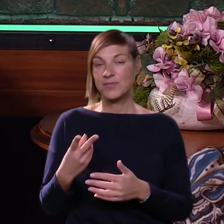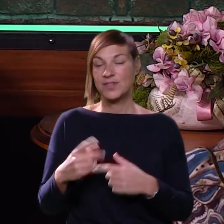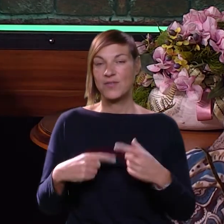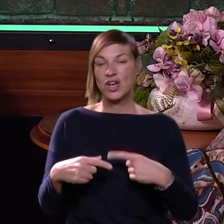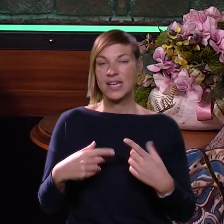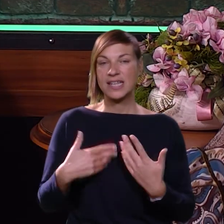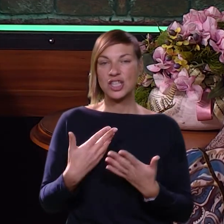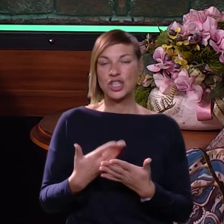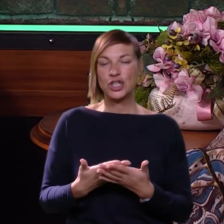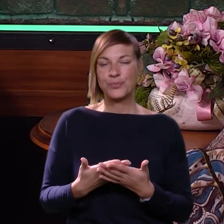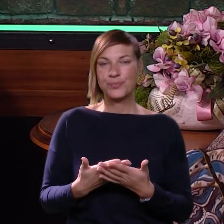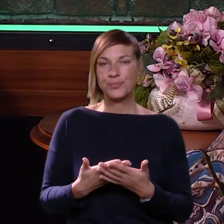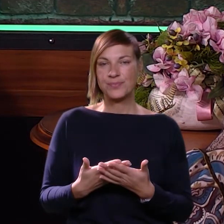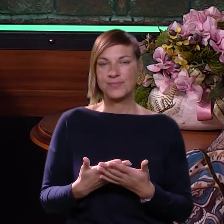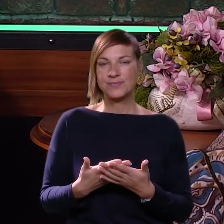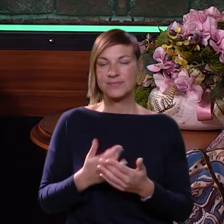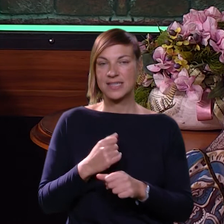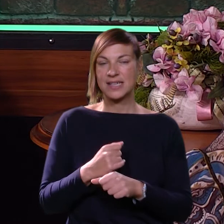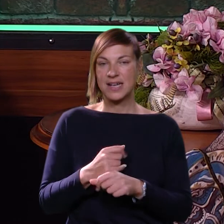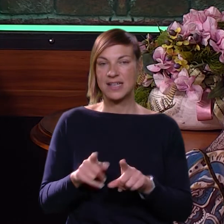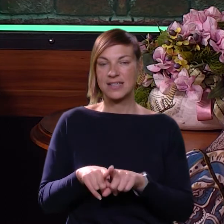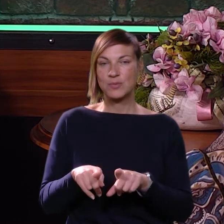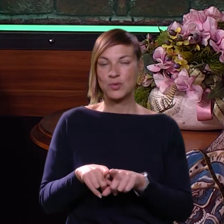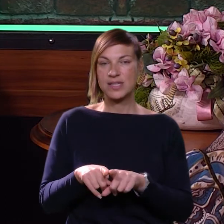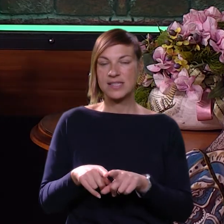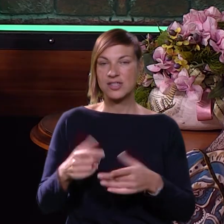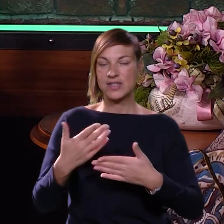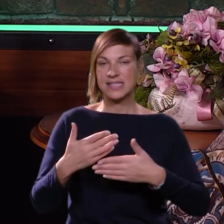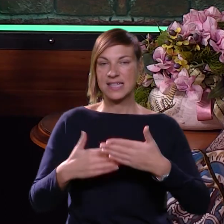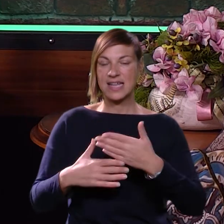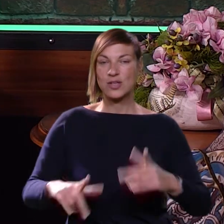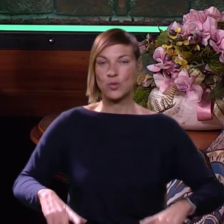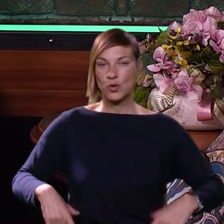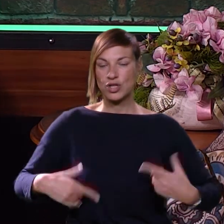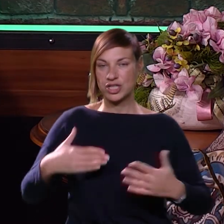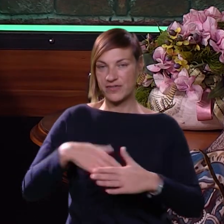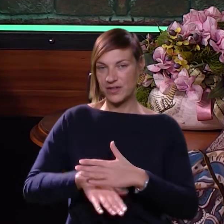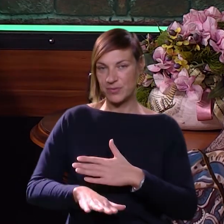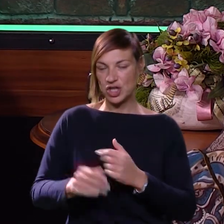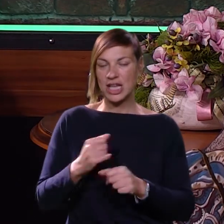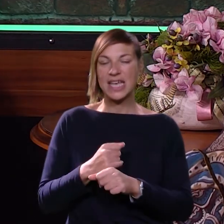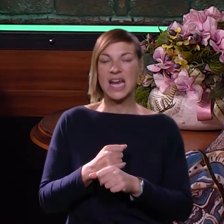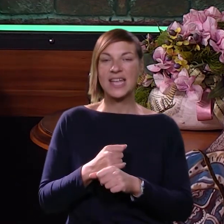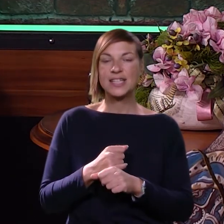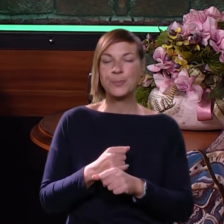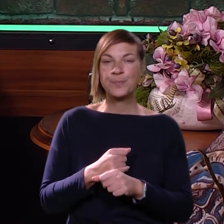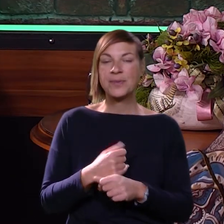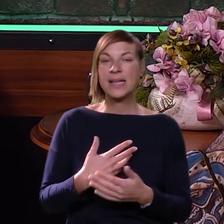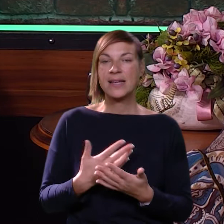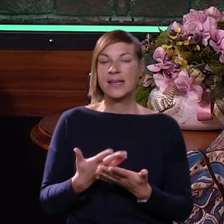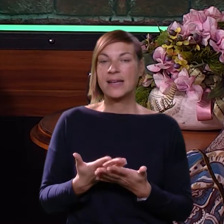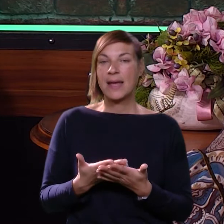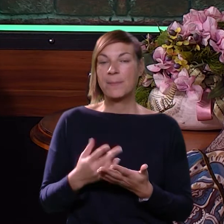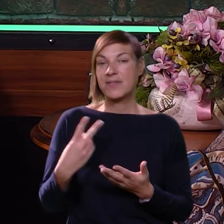radim dvokratno i u stvari radim u istom, znači u zgradi u kojoj živim, dolje u zgradi radim.